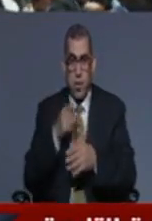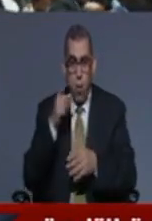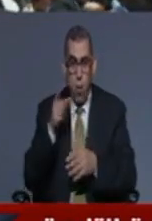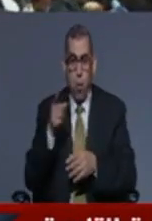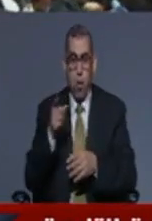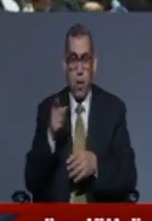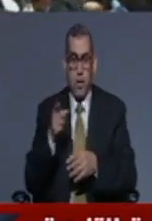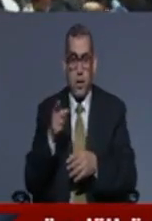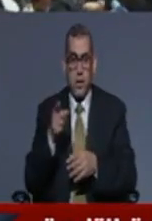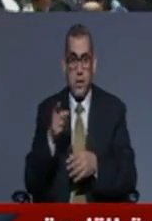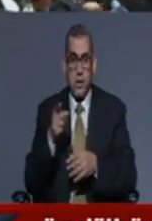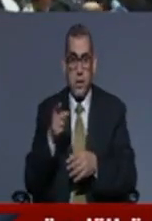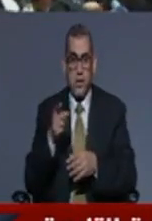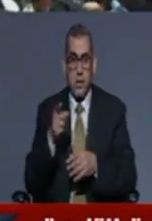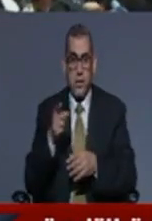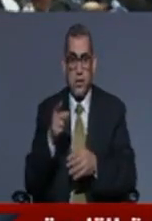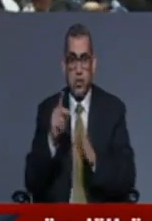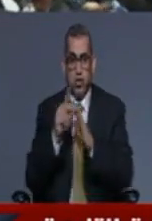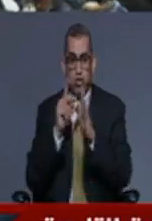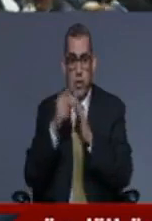يضع الشروط.